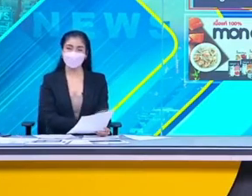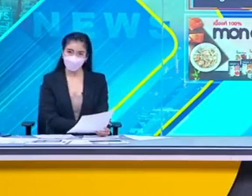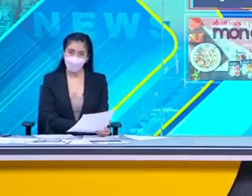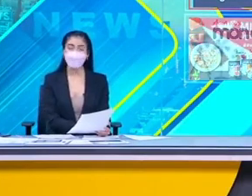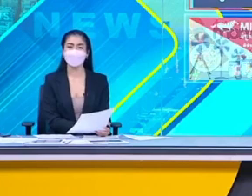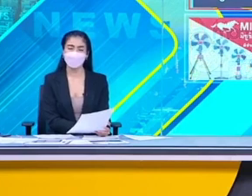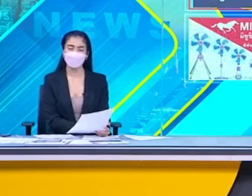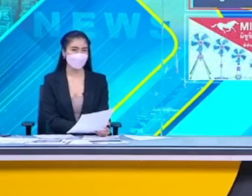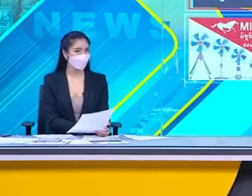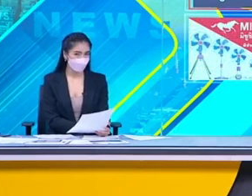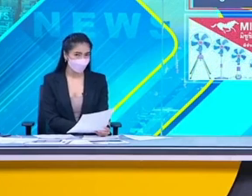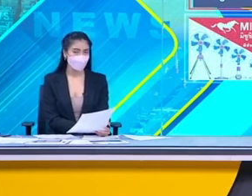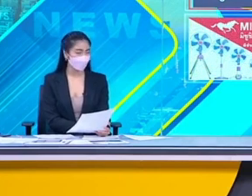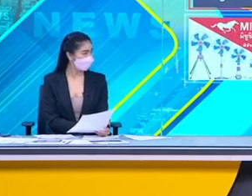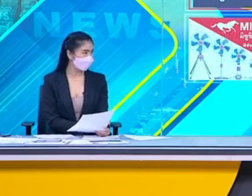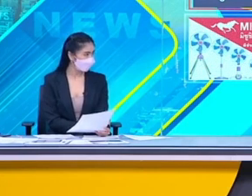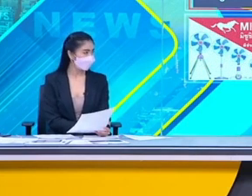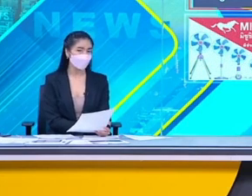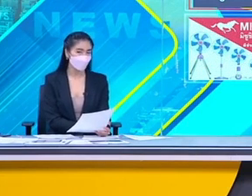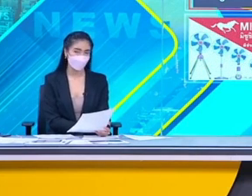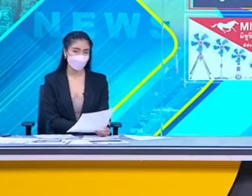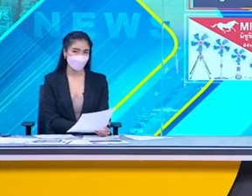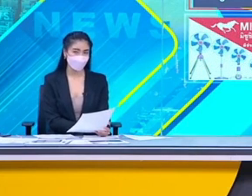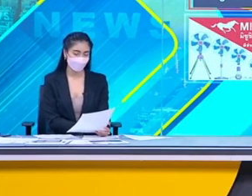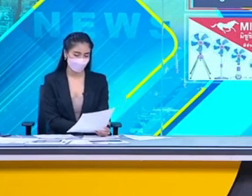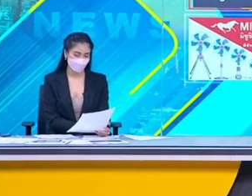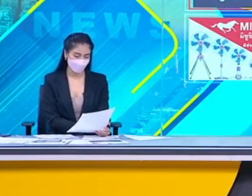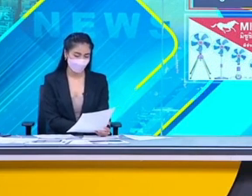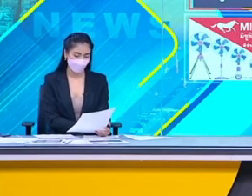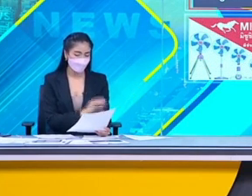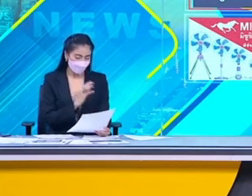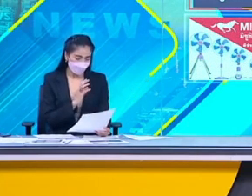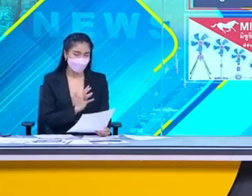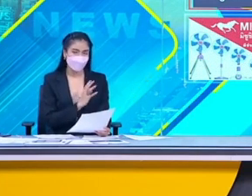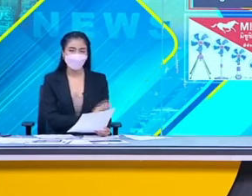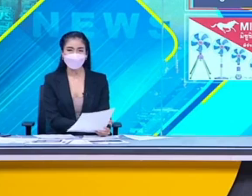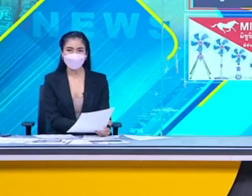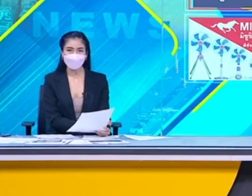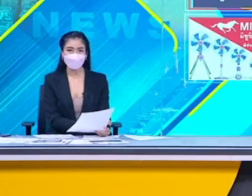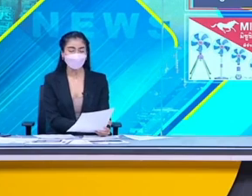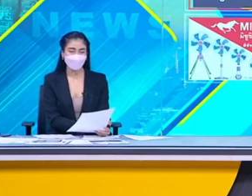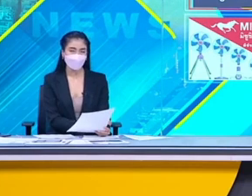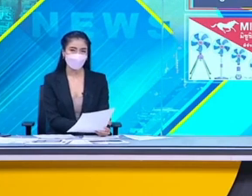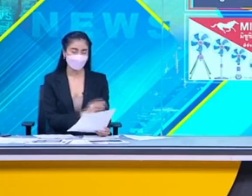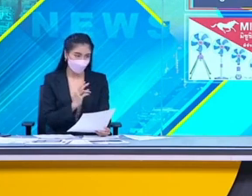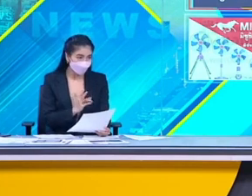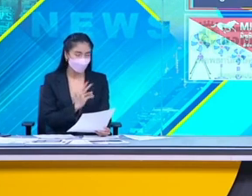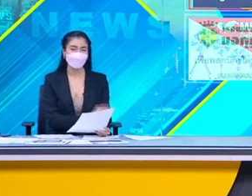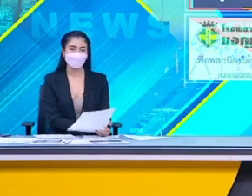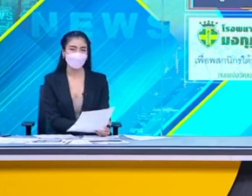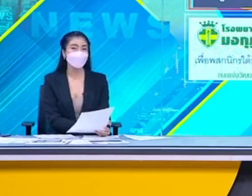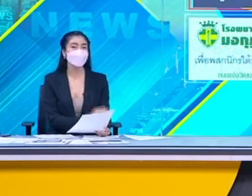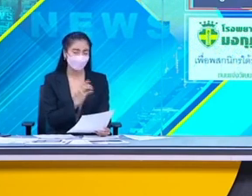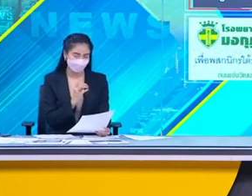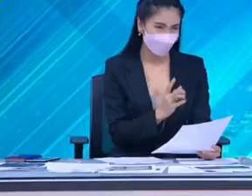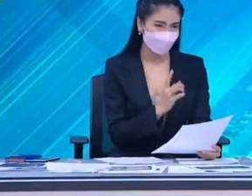บวนการคดกรองไม่ใช่วทกคนทสมัเข้าไป แลจะได้ทั้งหมด 8 แน 9สนกวารายนะเขาจะใช้ระยเวลาในการคัดกลอง 2 เดื